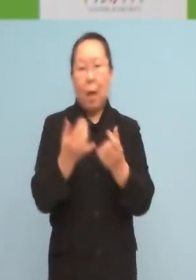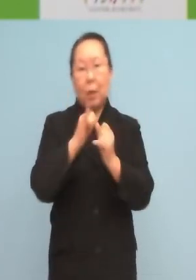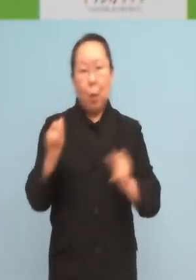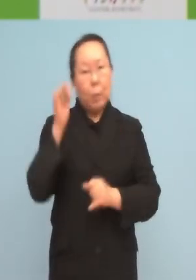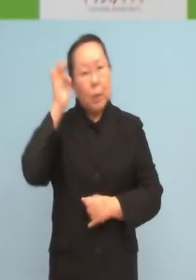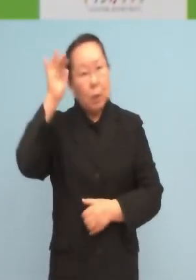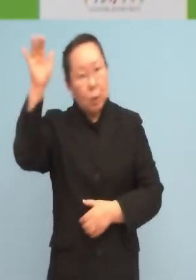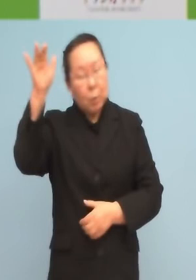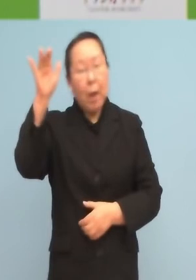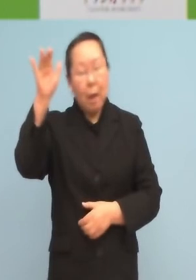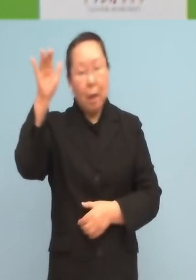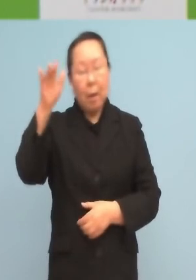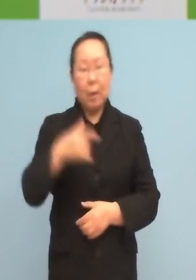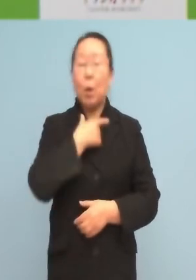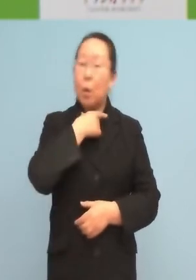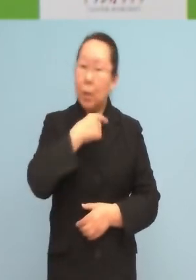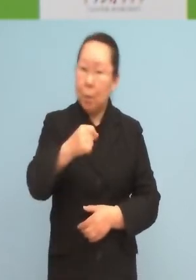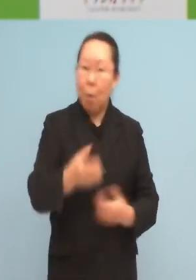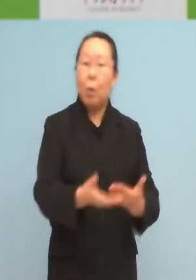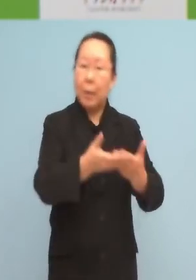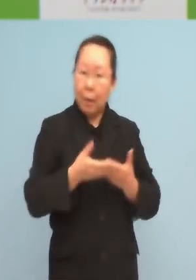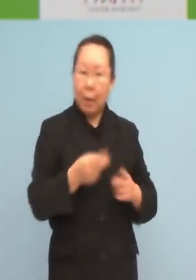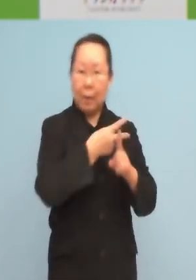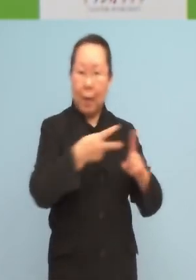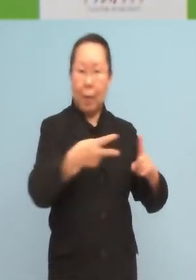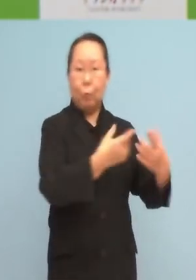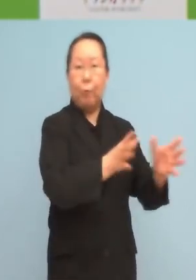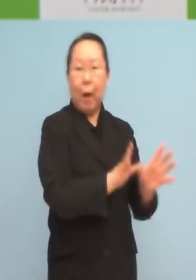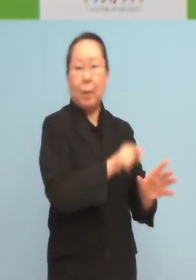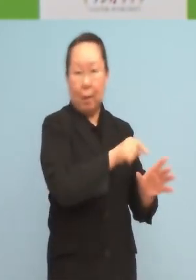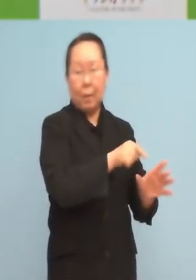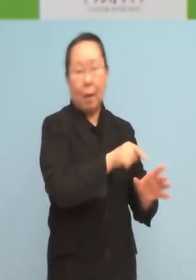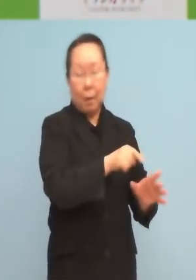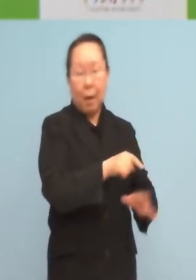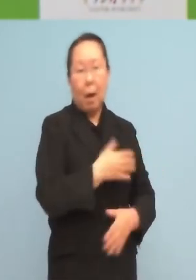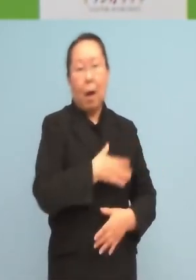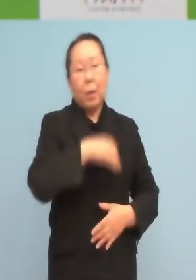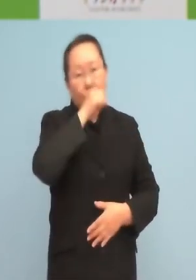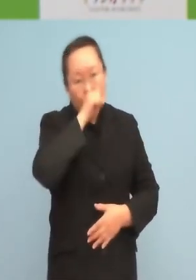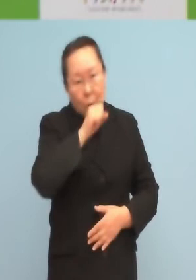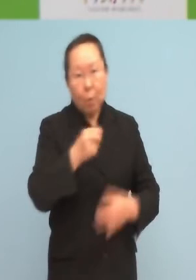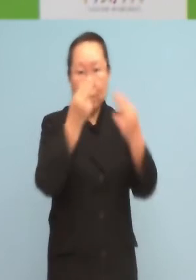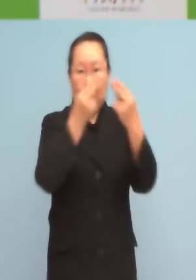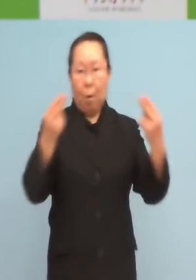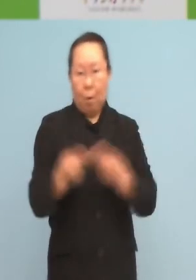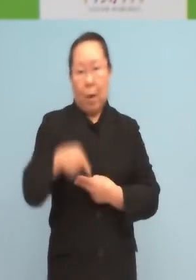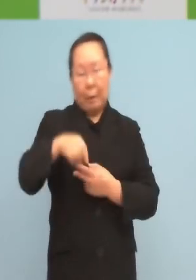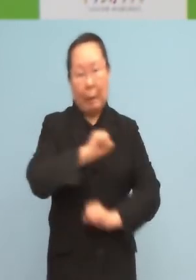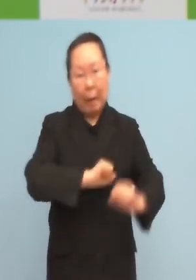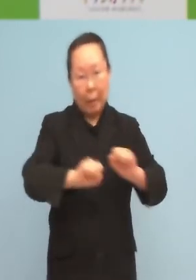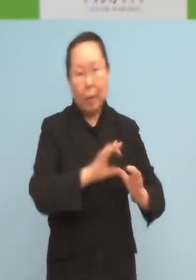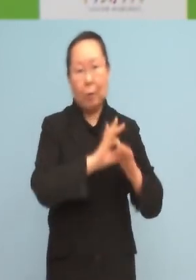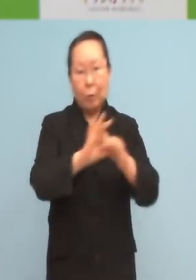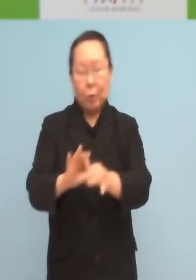をいただいているファイターズさんですので、気持ちよく道内で活躍を続けていただく